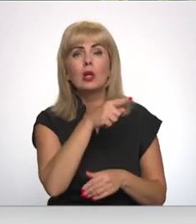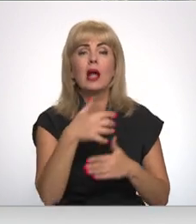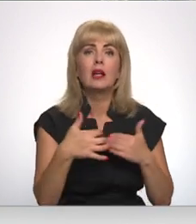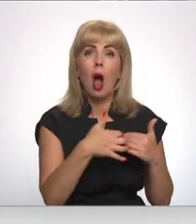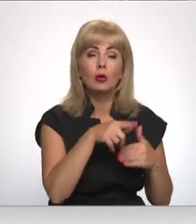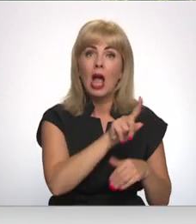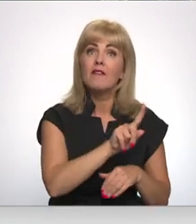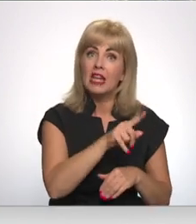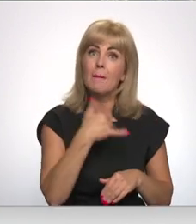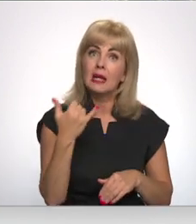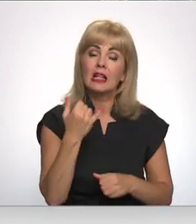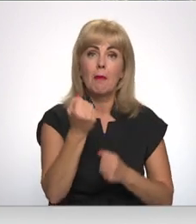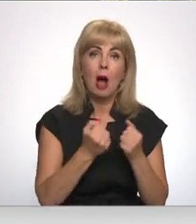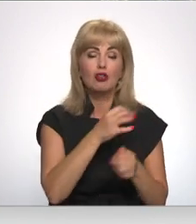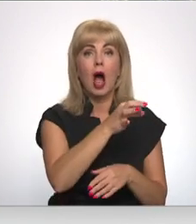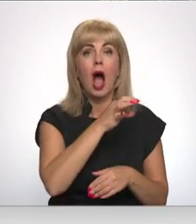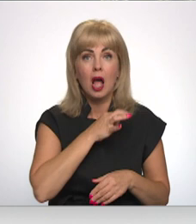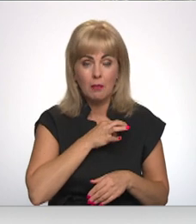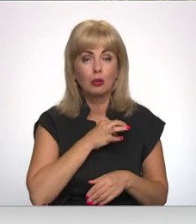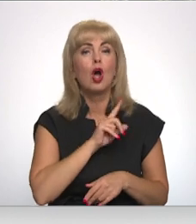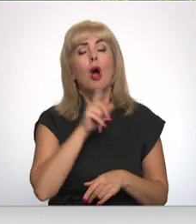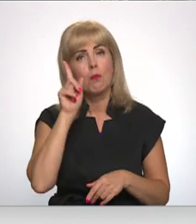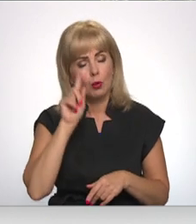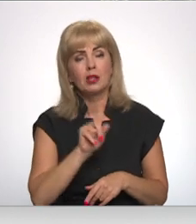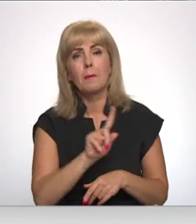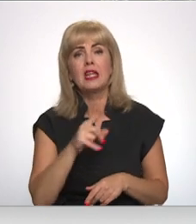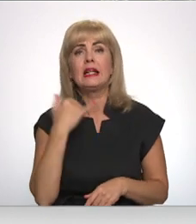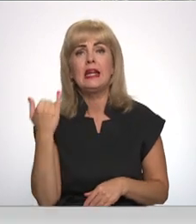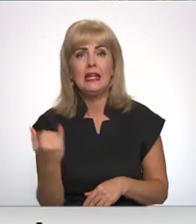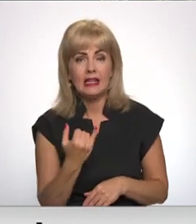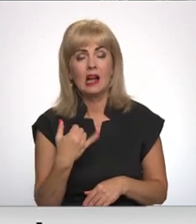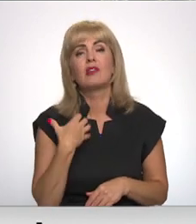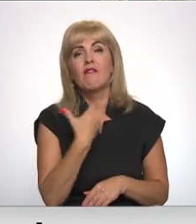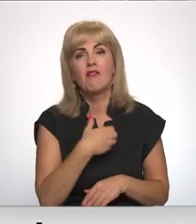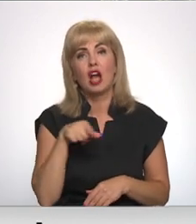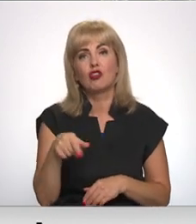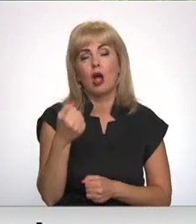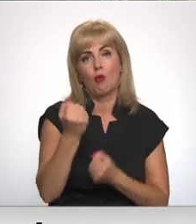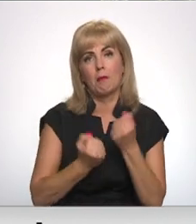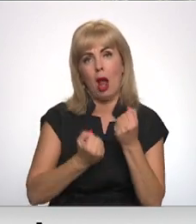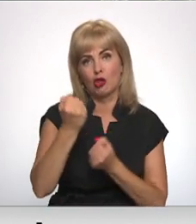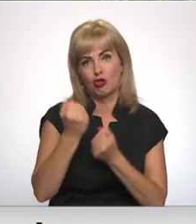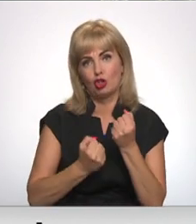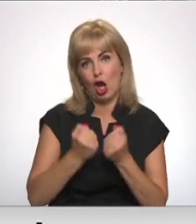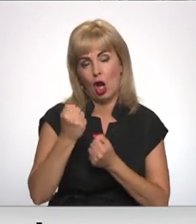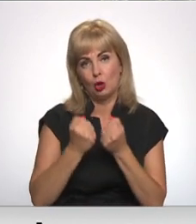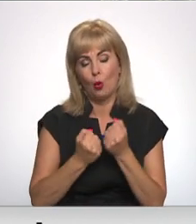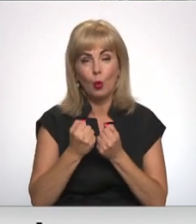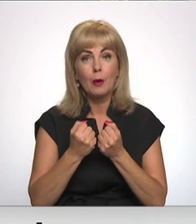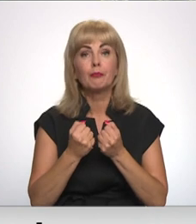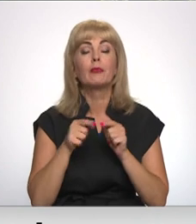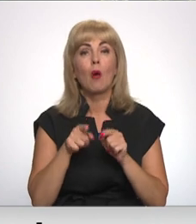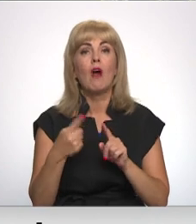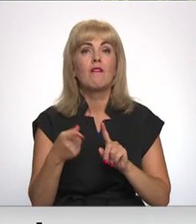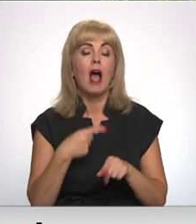interese par šādām mašīnām, un viņi man atbildēja viennozīmīgi, ka ir interese un ka viņiem vajag šādas transporta līdzekļus.